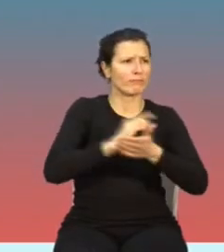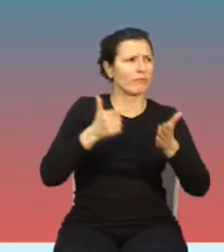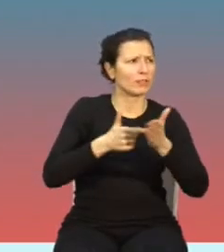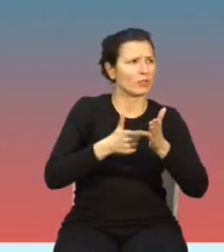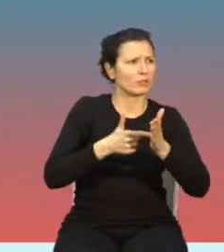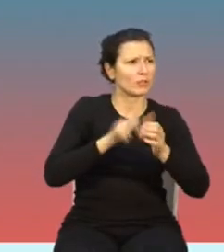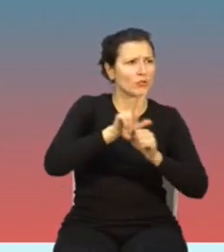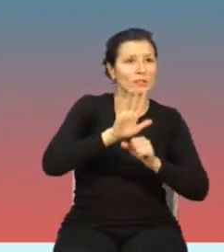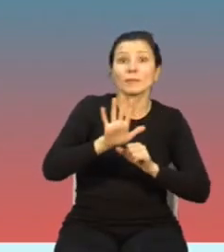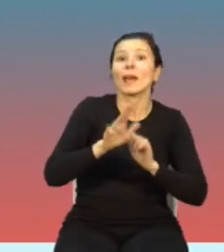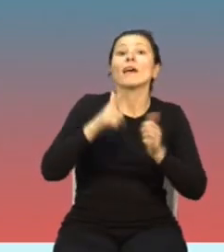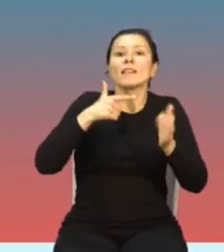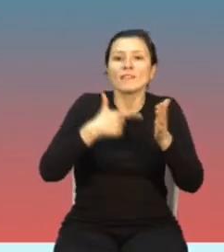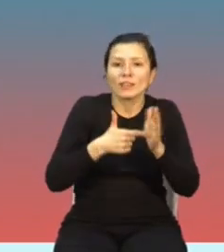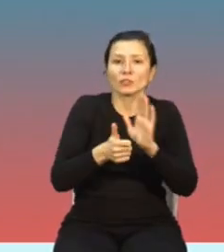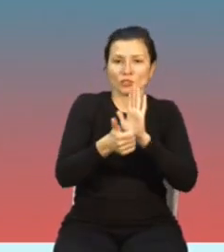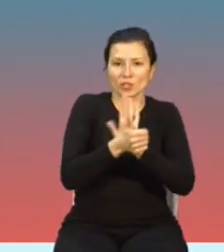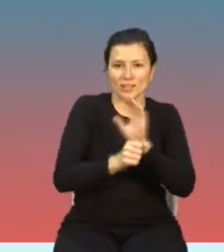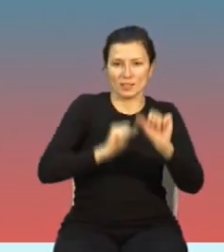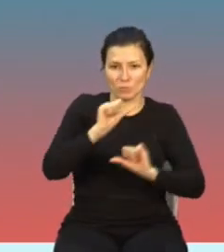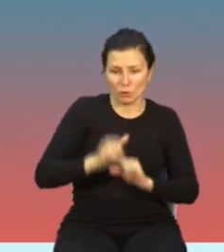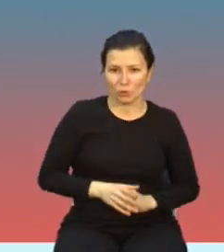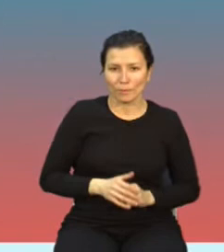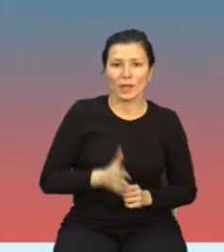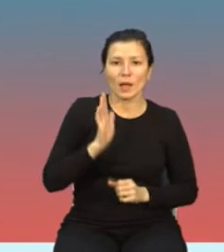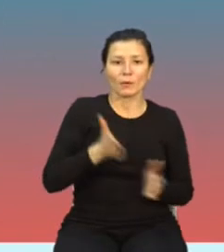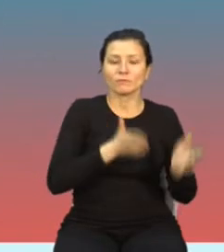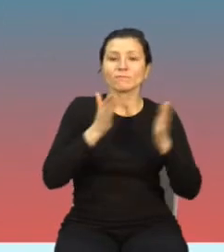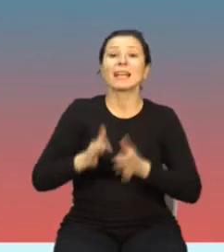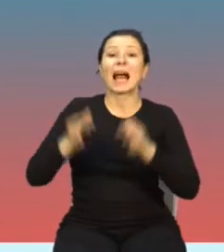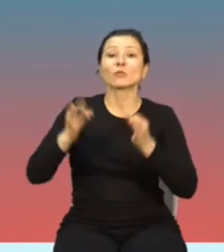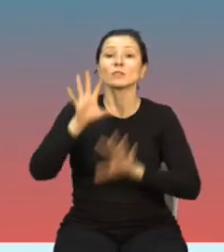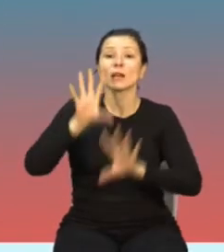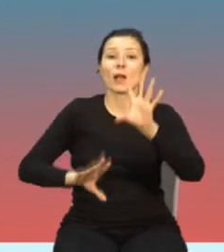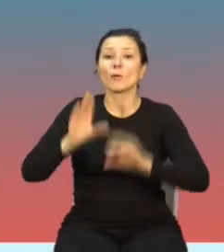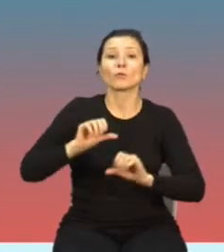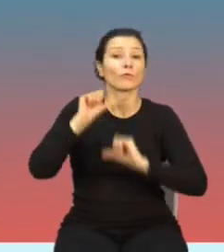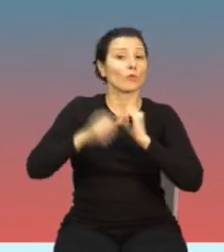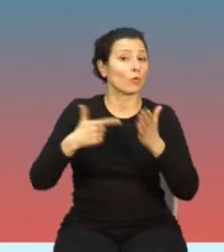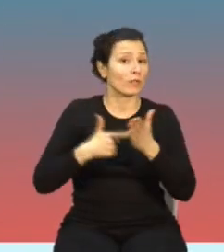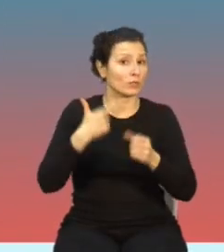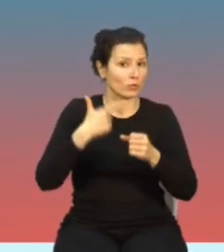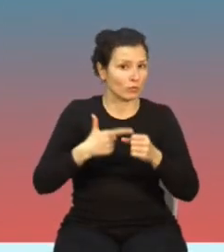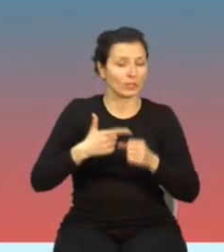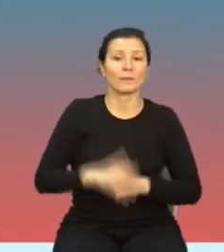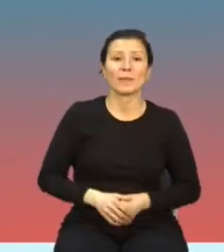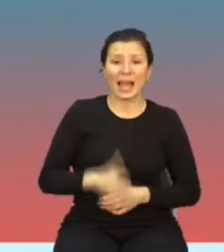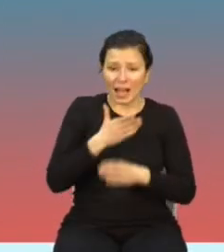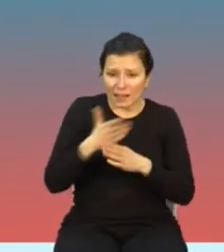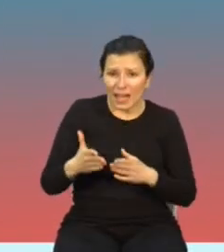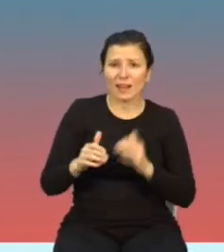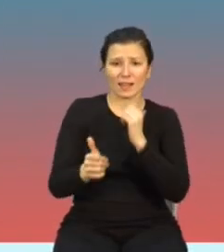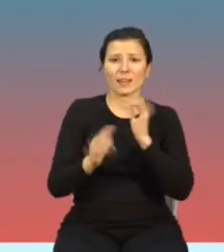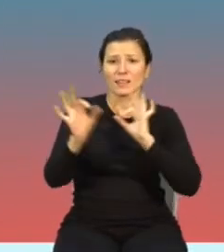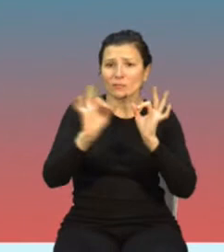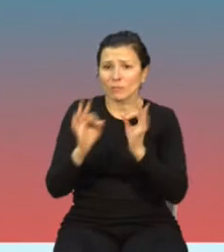2016 roku. I następnie mieliśmy aktualizację tego raportu już w roku 2020, ale wciąż zbieramy dane.